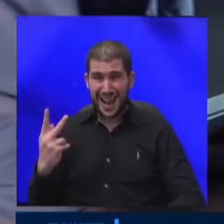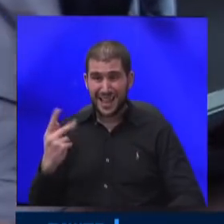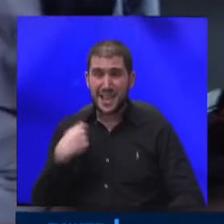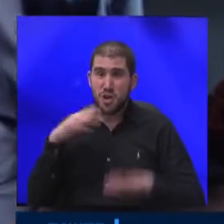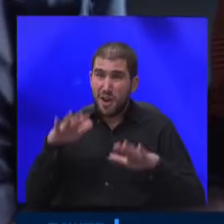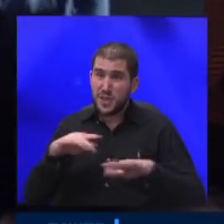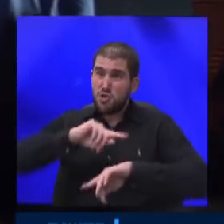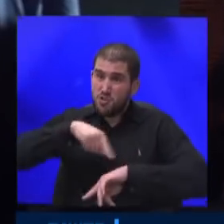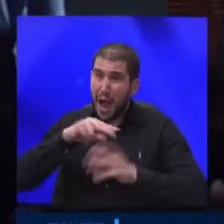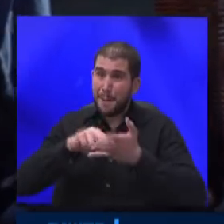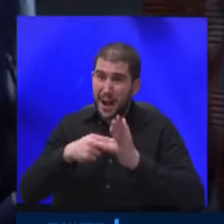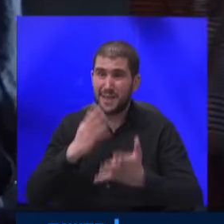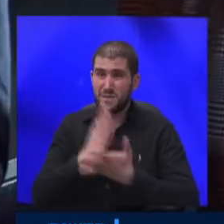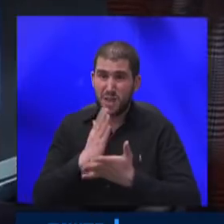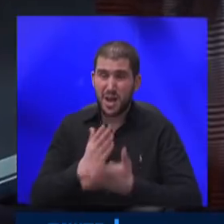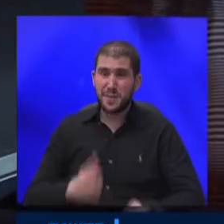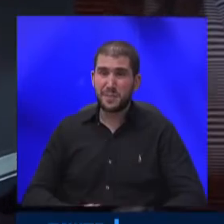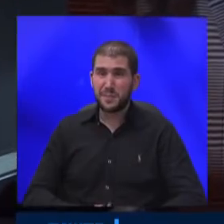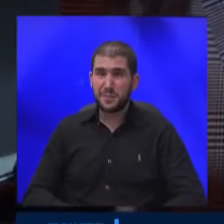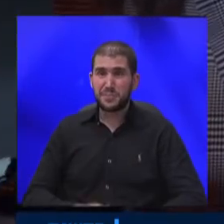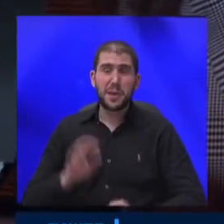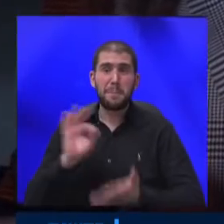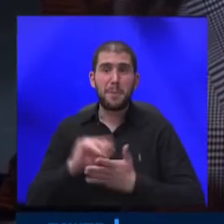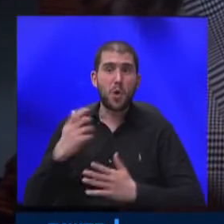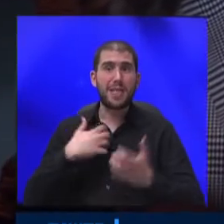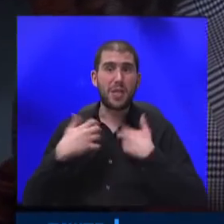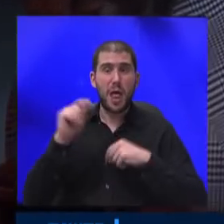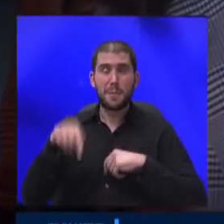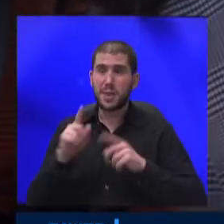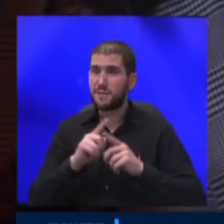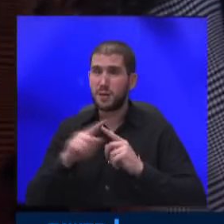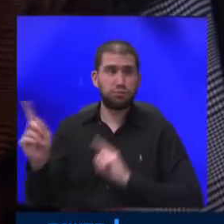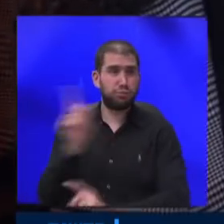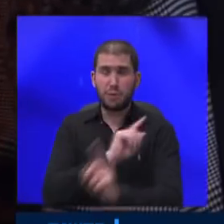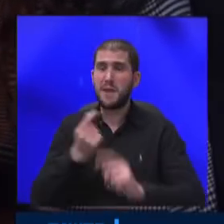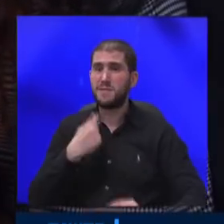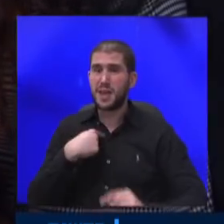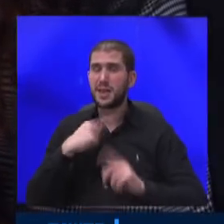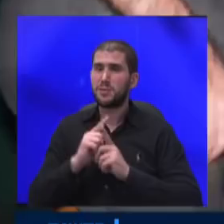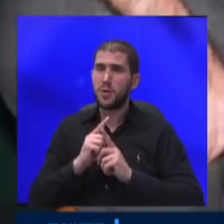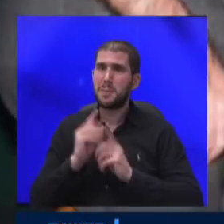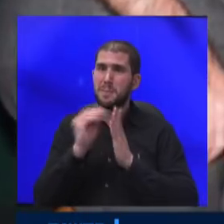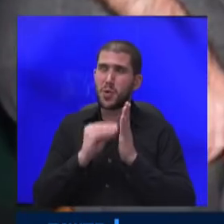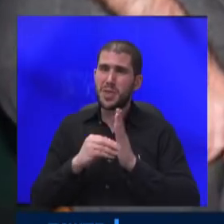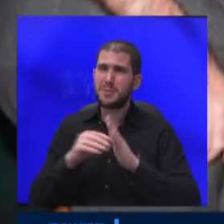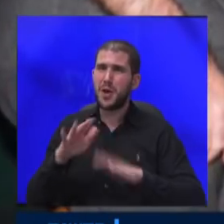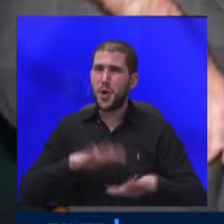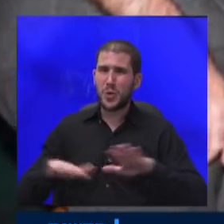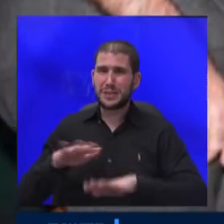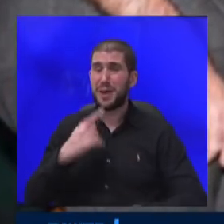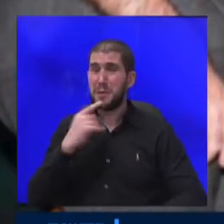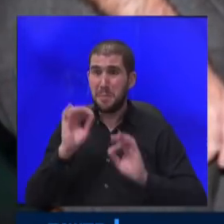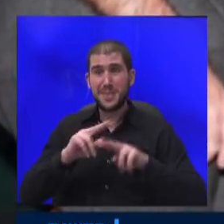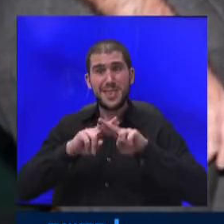ישבתי איתה שעה בחדר, בזמן שכל התיאטרון למטה התרוצץ, ואני והיא חלפנו מתכונים לקוסקוס. צריך להאמר לזכותה שהיא